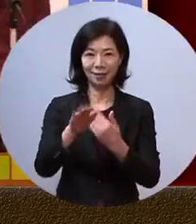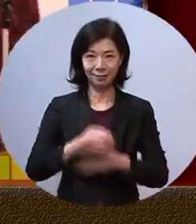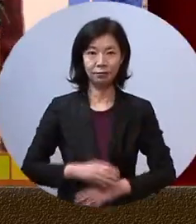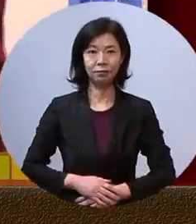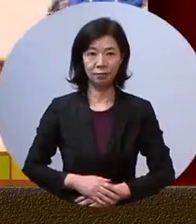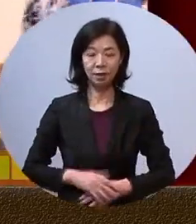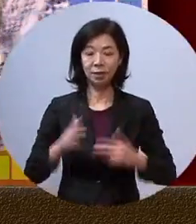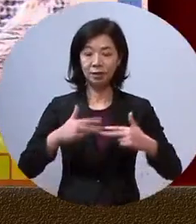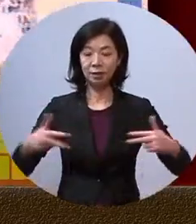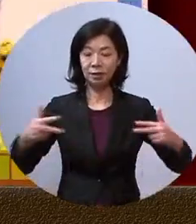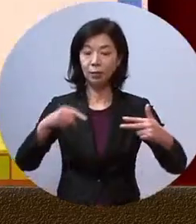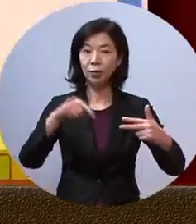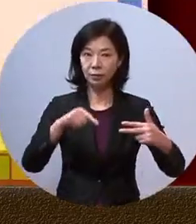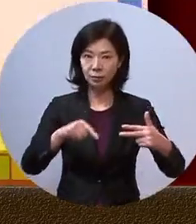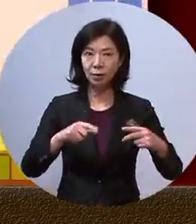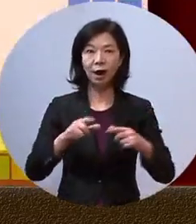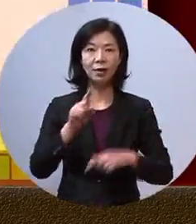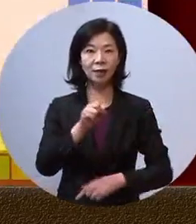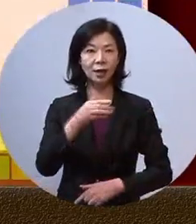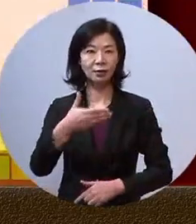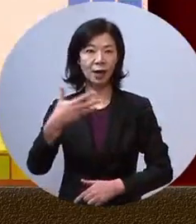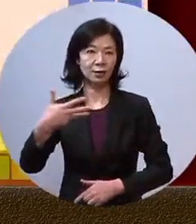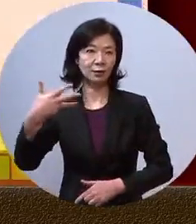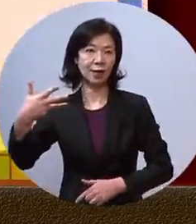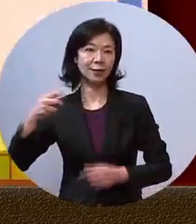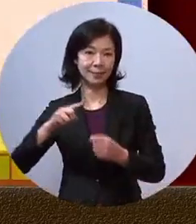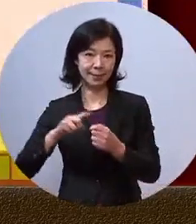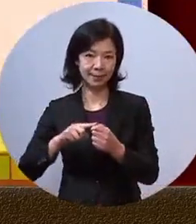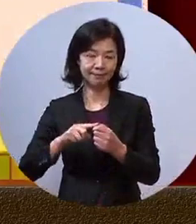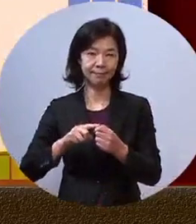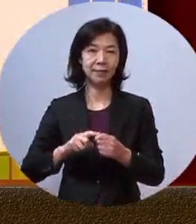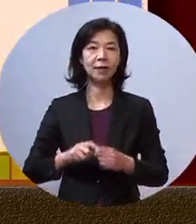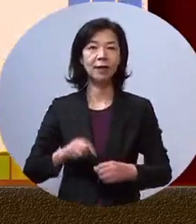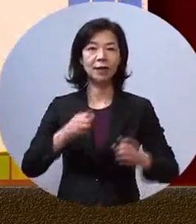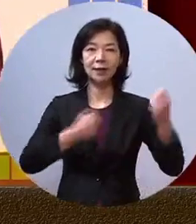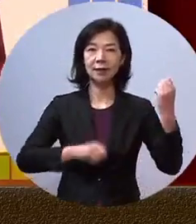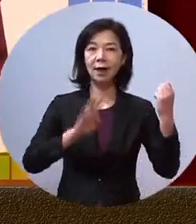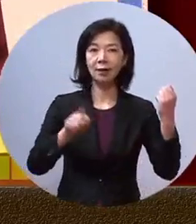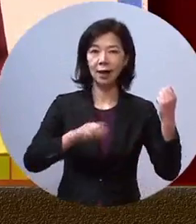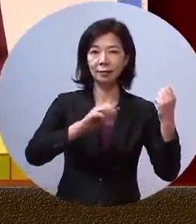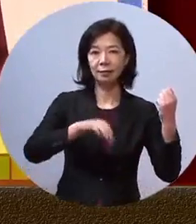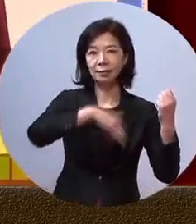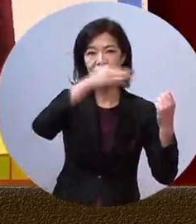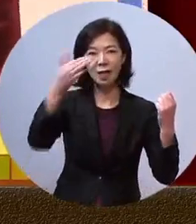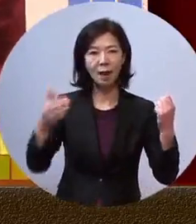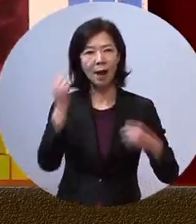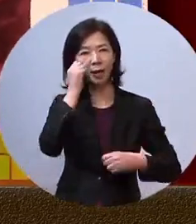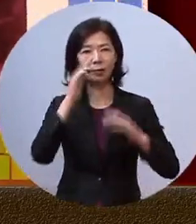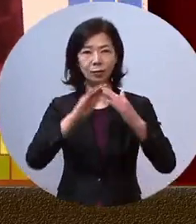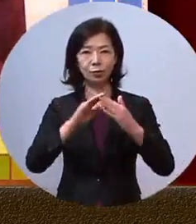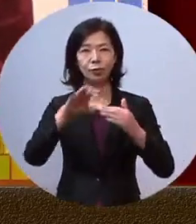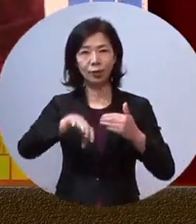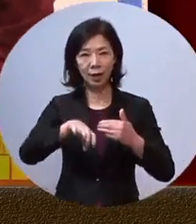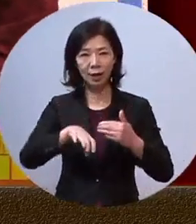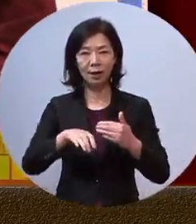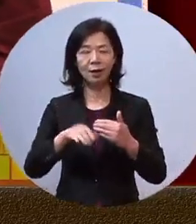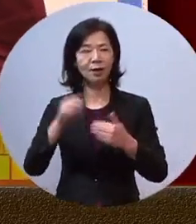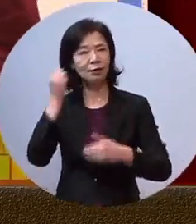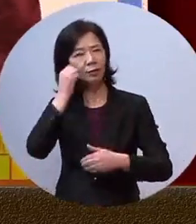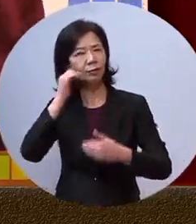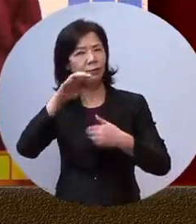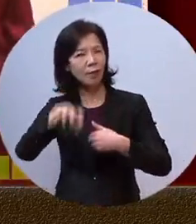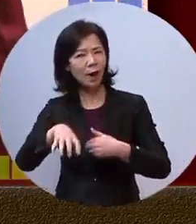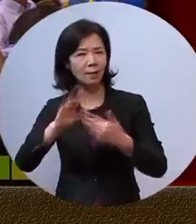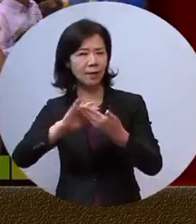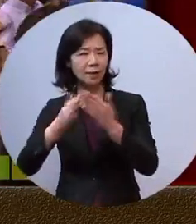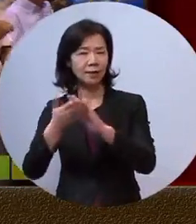このシンポジウムは1988年に滋賀県の土山宿で宿場について話す勉強会として開